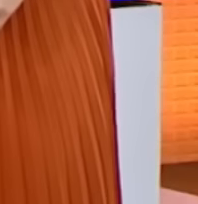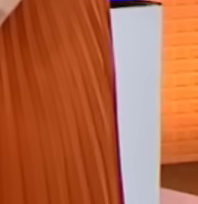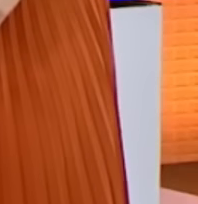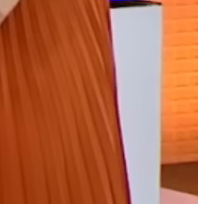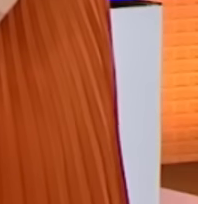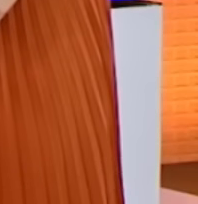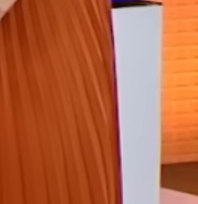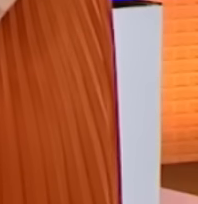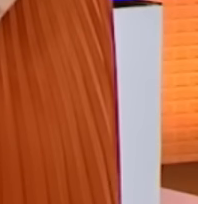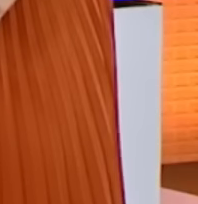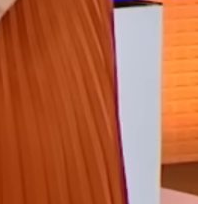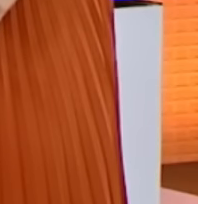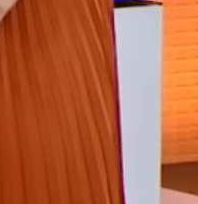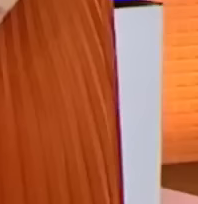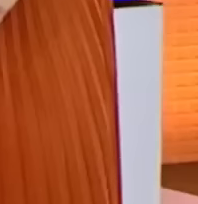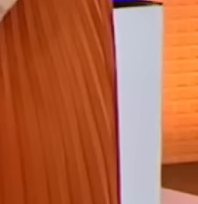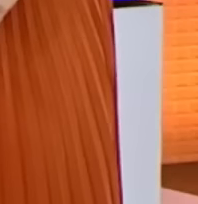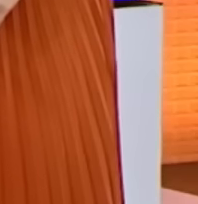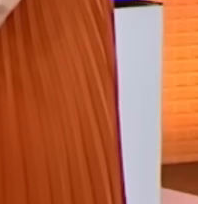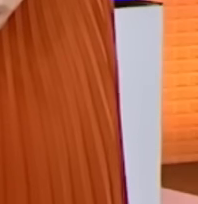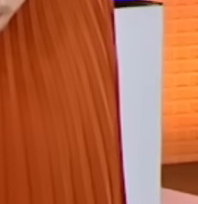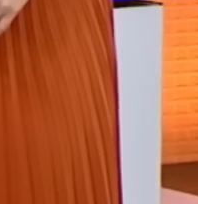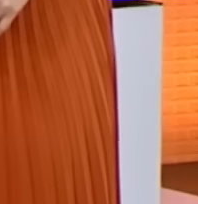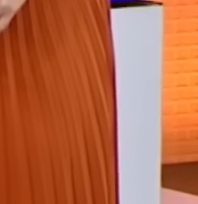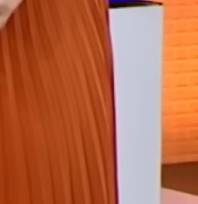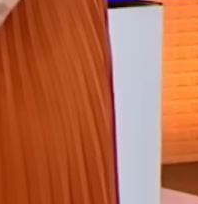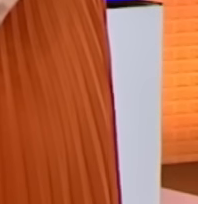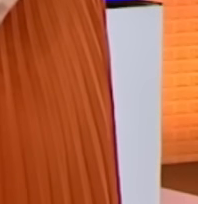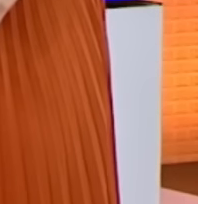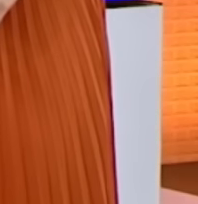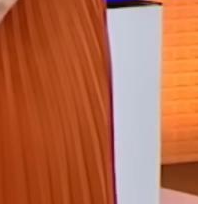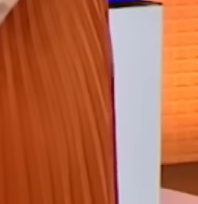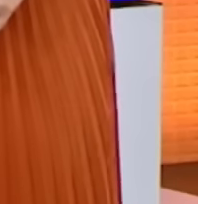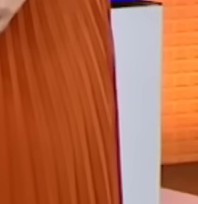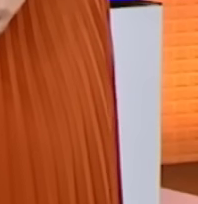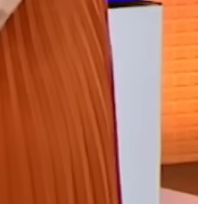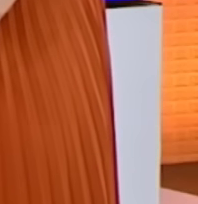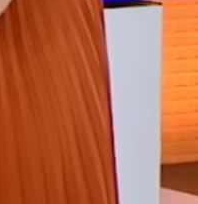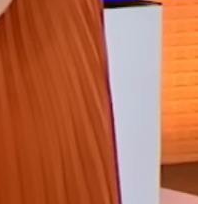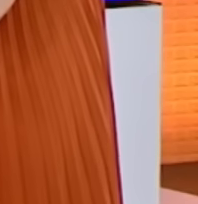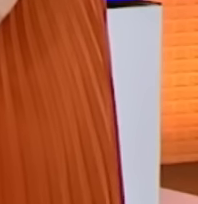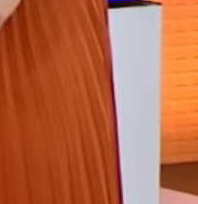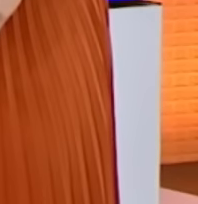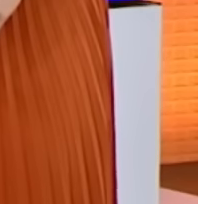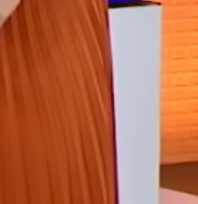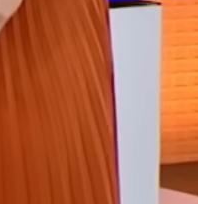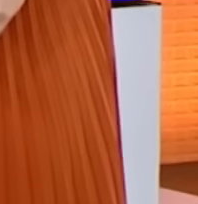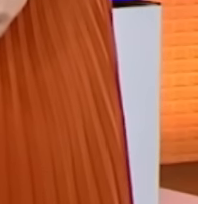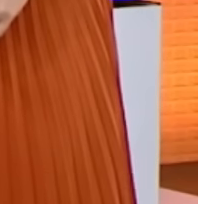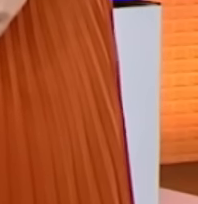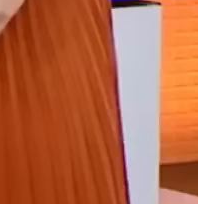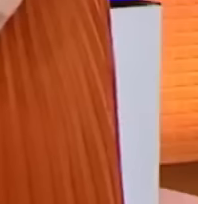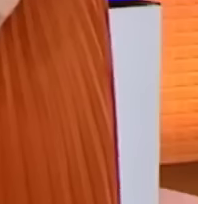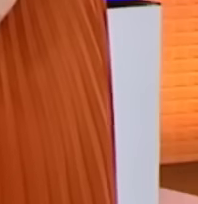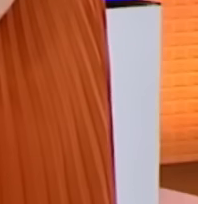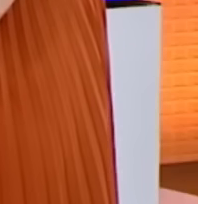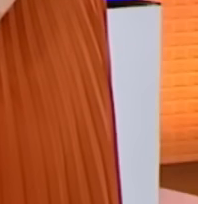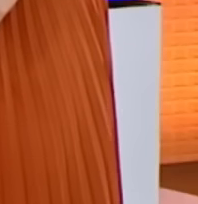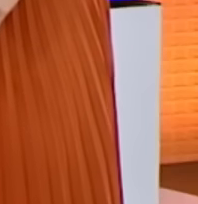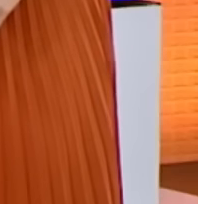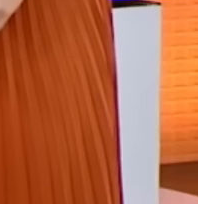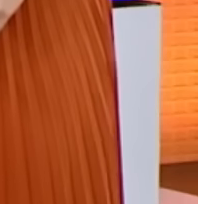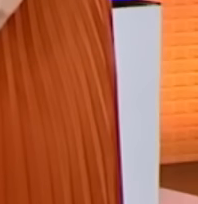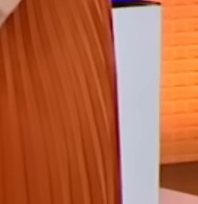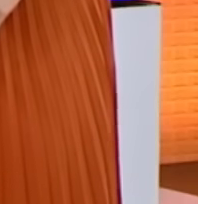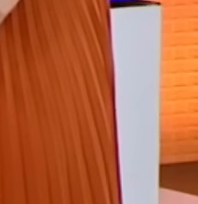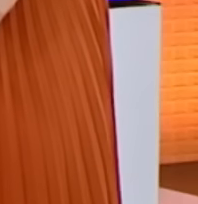kapuso para ka sa mga balita magsubscribe sa GMA integrated news sa YouTube sa mga Kap abroad subaybayan niyo po kami sa GMA Pinoy